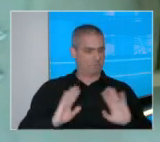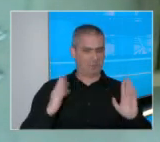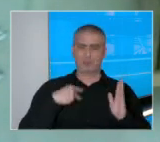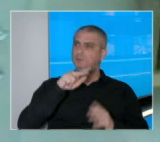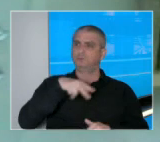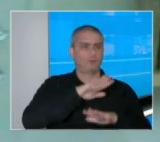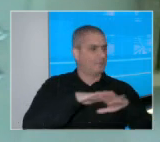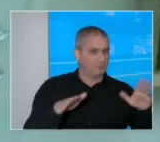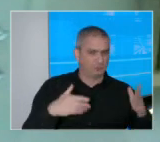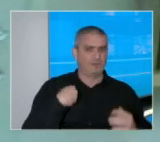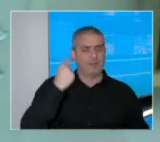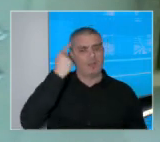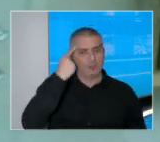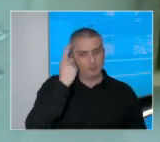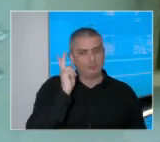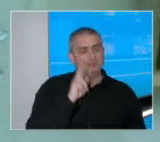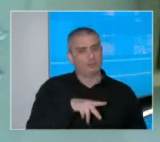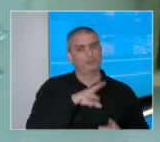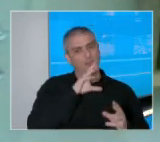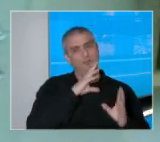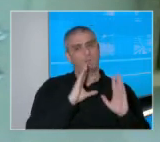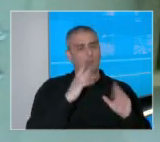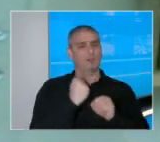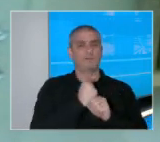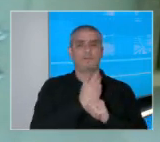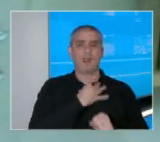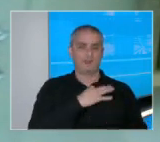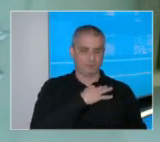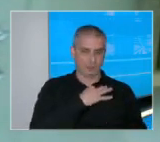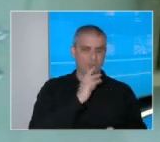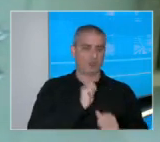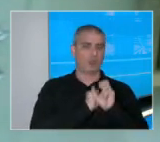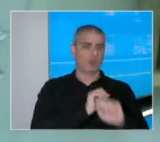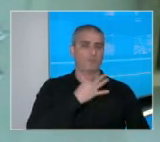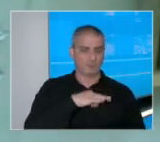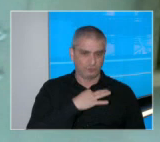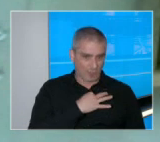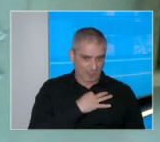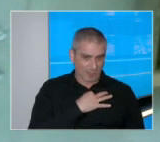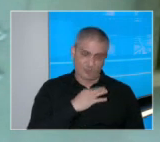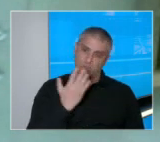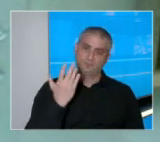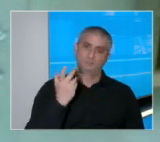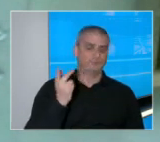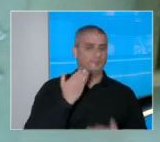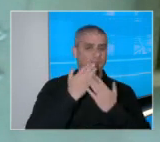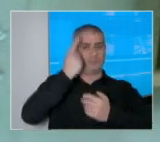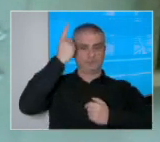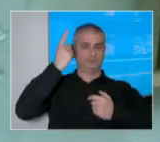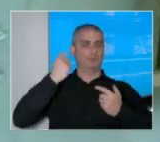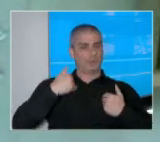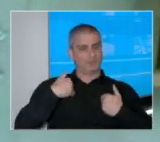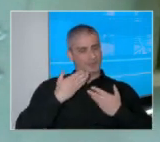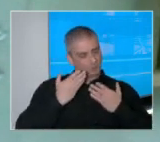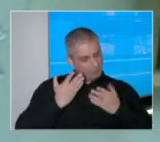מאוד בשטח, ואני חושב שיש התגייסות מאוד טובה של הפעילים שלנו, של התומכים שלנו, ובעזרת השם אנחנו